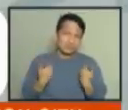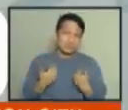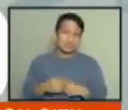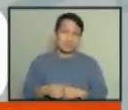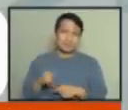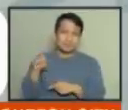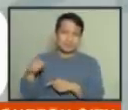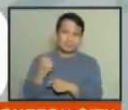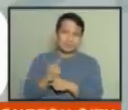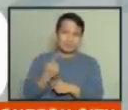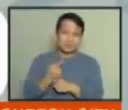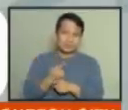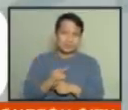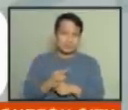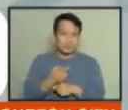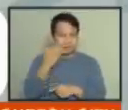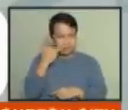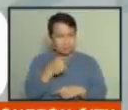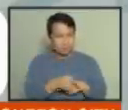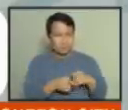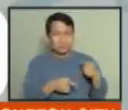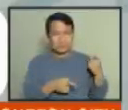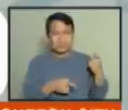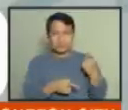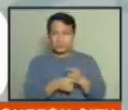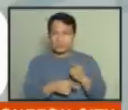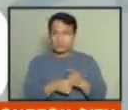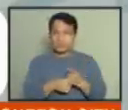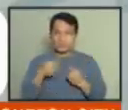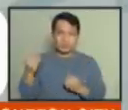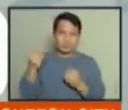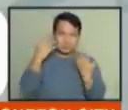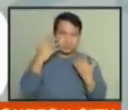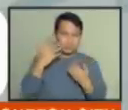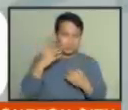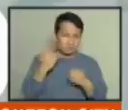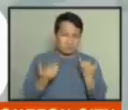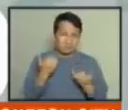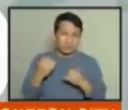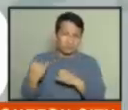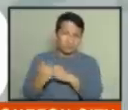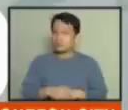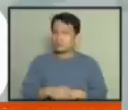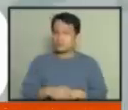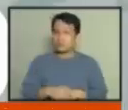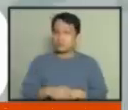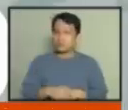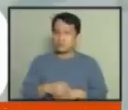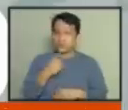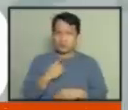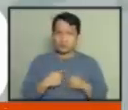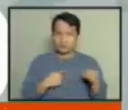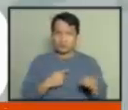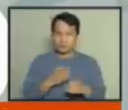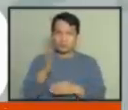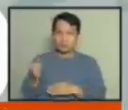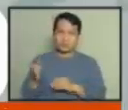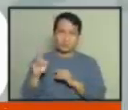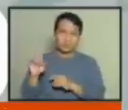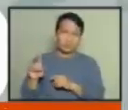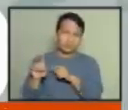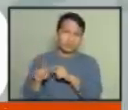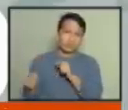po. Yan po yung dapat nating mabantayan. Kasi nga po, baka po na napasukan na nga po. Pero anyway, sir, ang may kakausapin din lang po akong